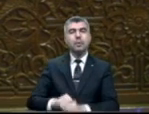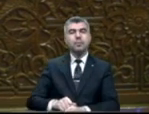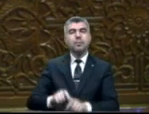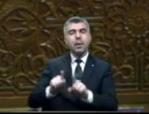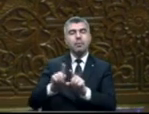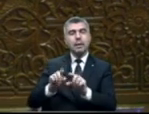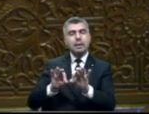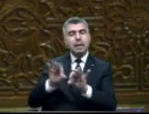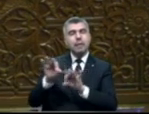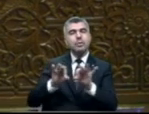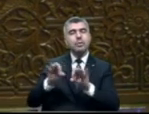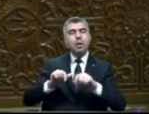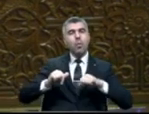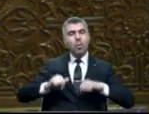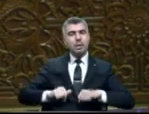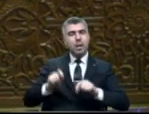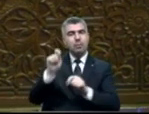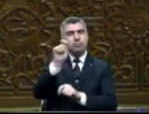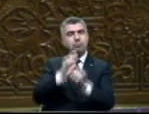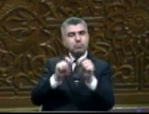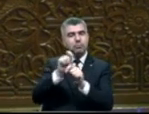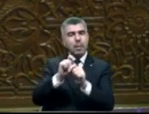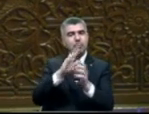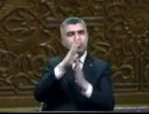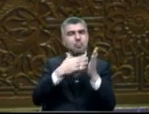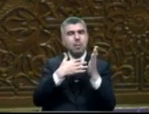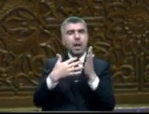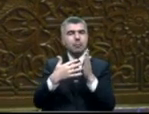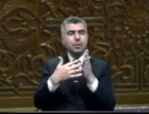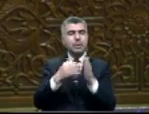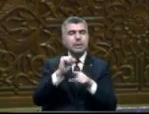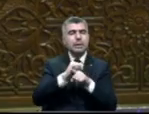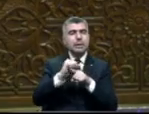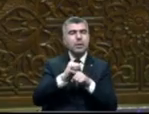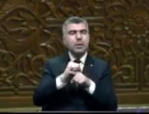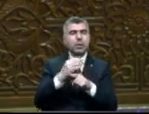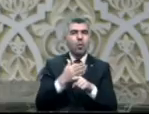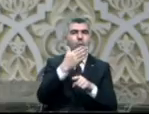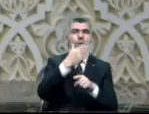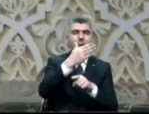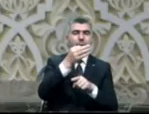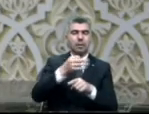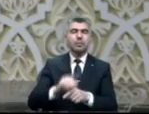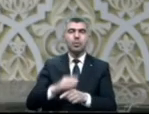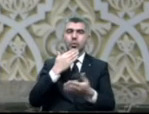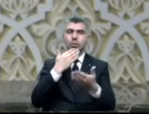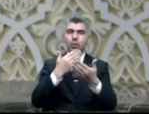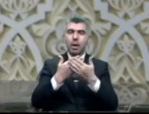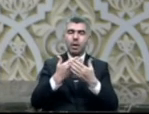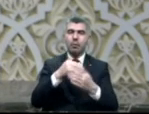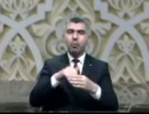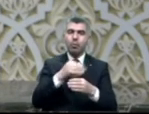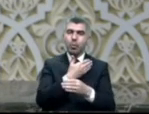حول استراتيجية وزارة لمعالجة مشاكل منظومة التكوين المهني وأفاق تطويرها. شكرا. شكرا السيد